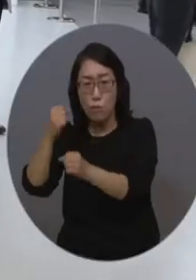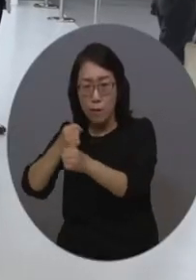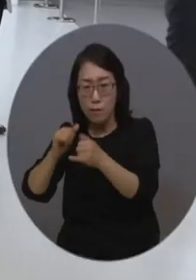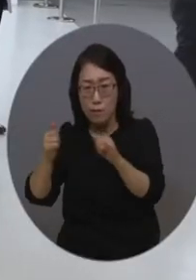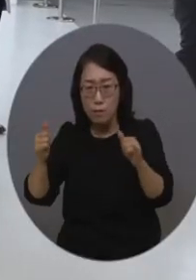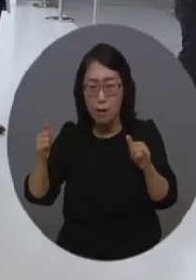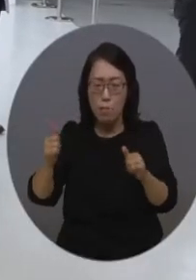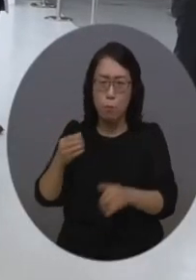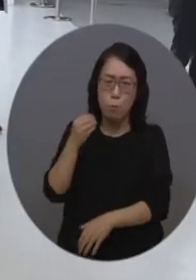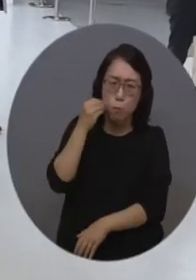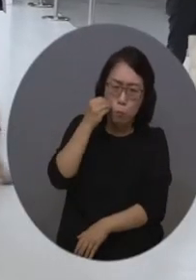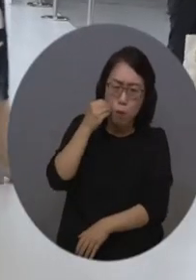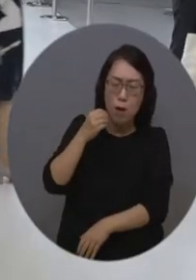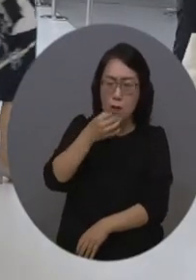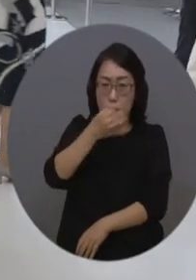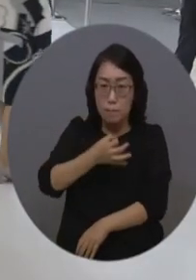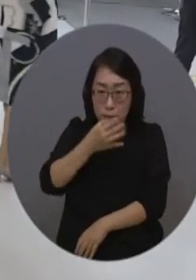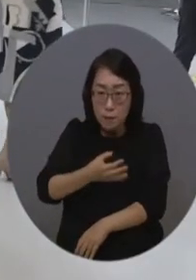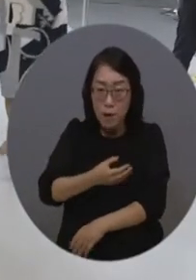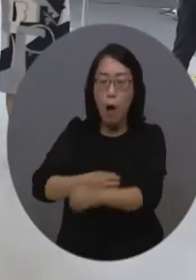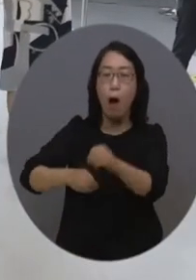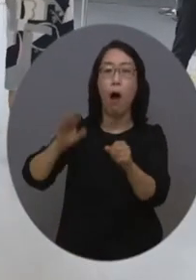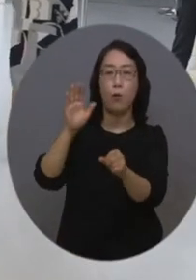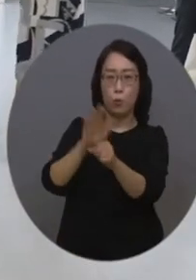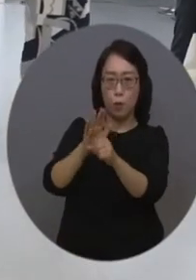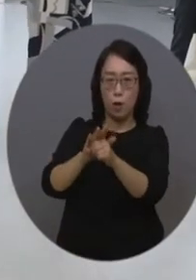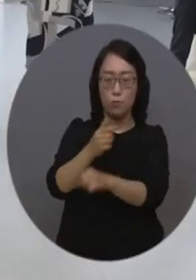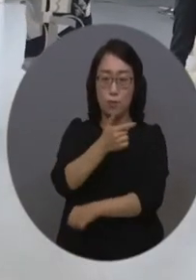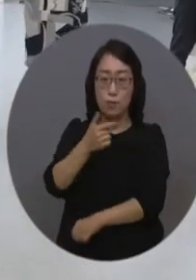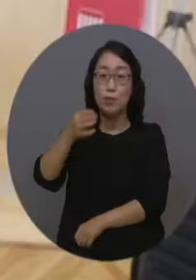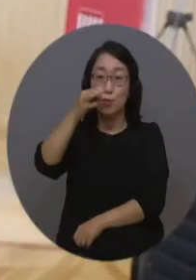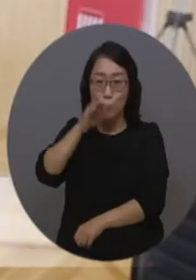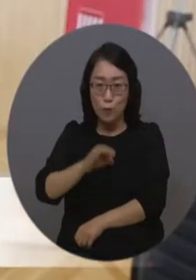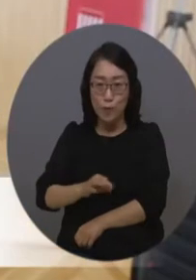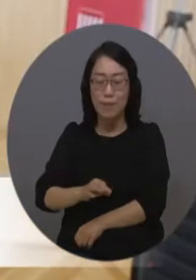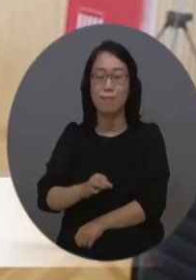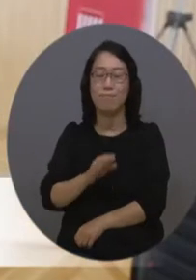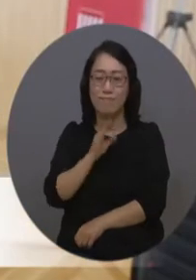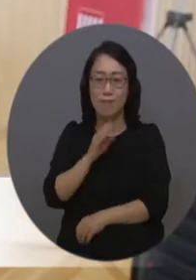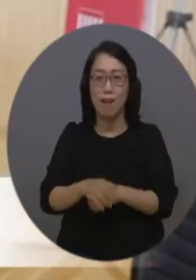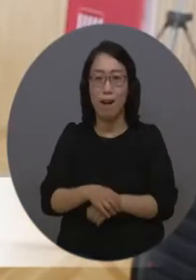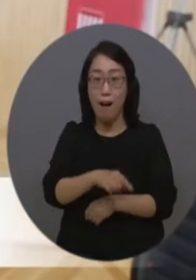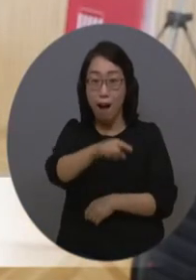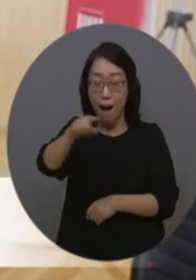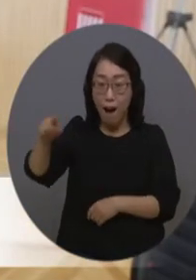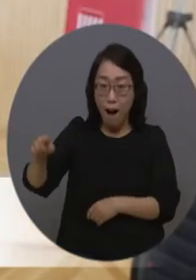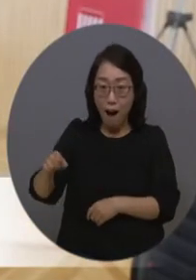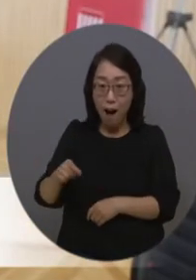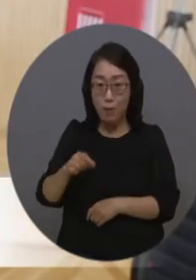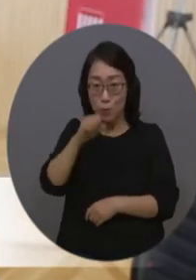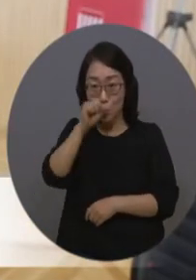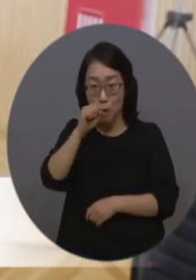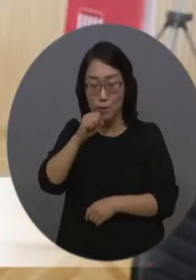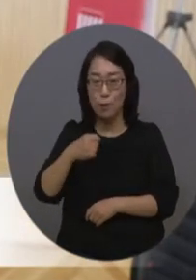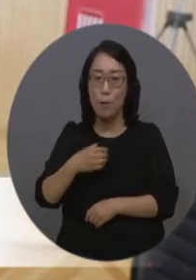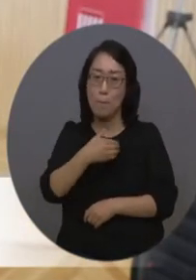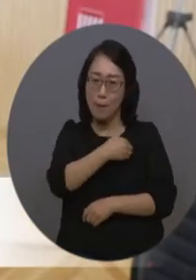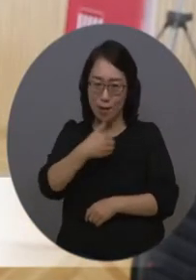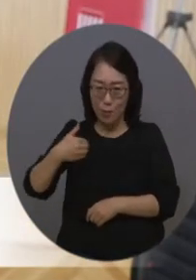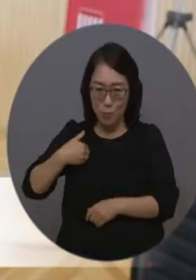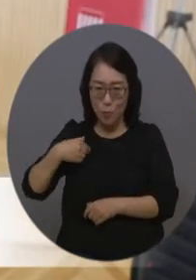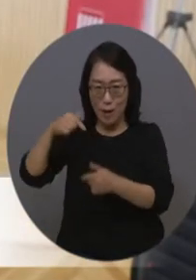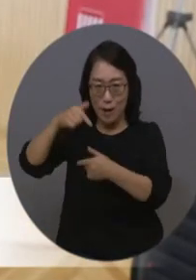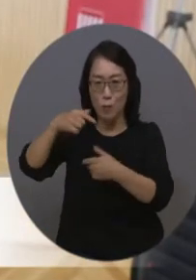매우 실효적인 지원이라는 점에서 의미하는 바가 큽니다. 반응이 굉장히 좋아서 저 너무 만족하고 있어요.